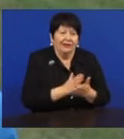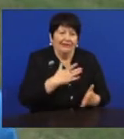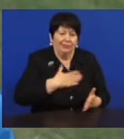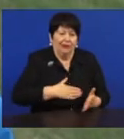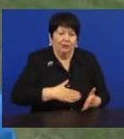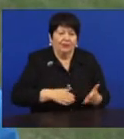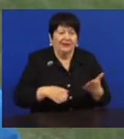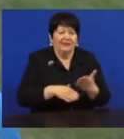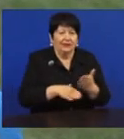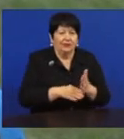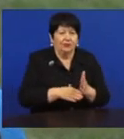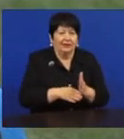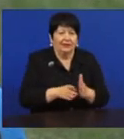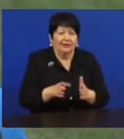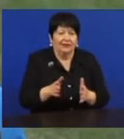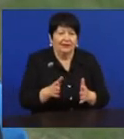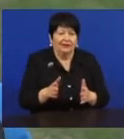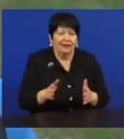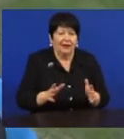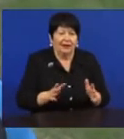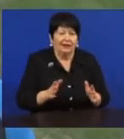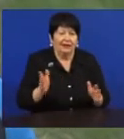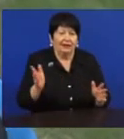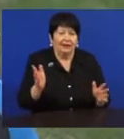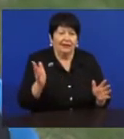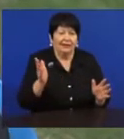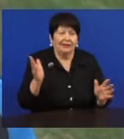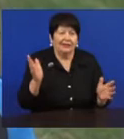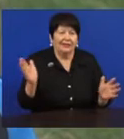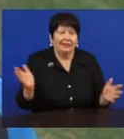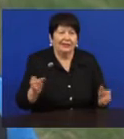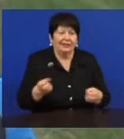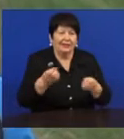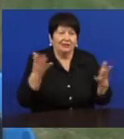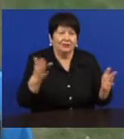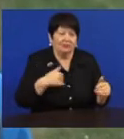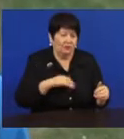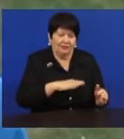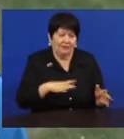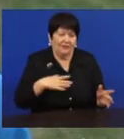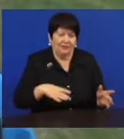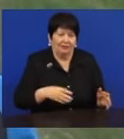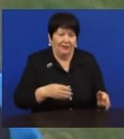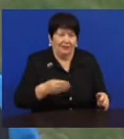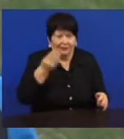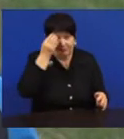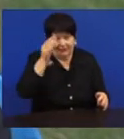îmi este plăcut să ajut natura, că natura ne ajută pe noi, dar noi nu suntem responsabili să întreținem curat.